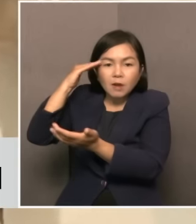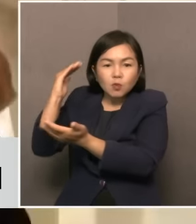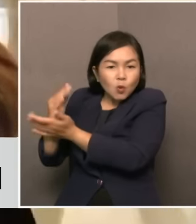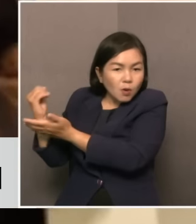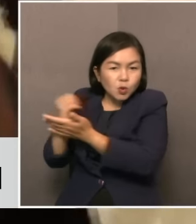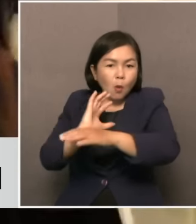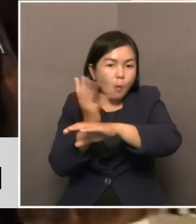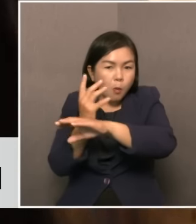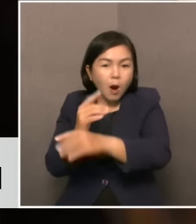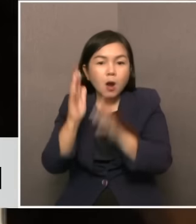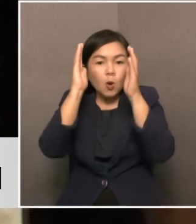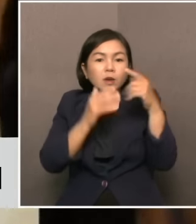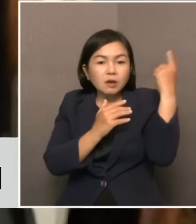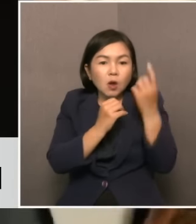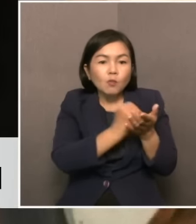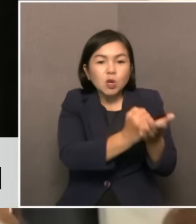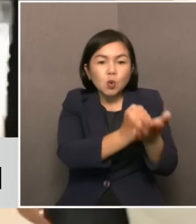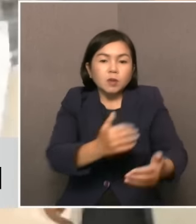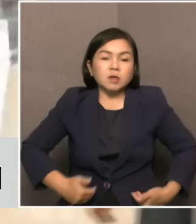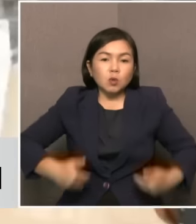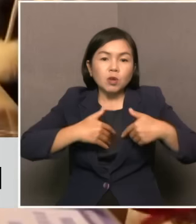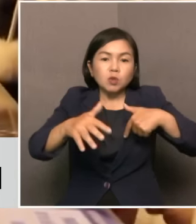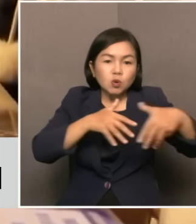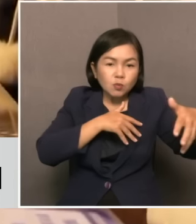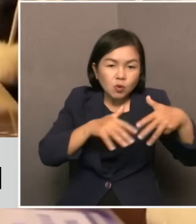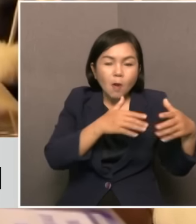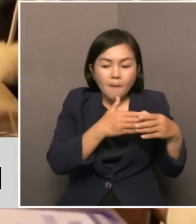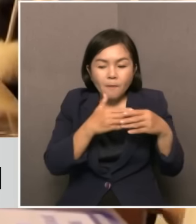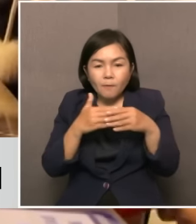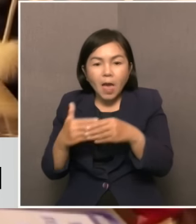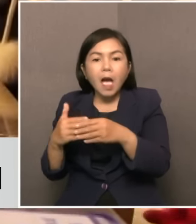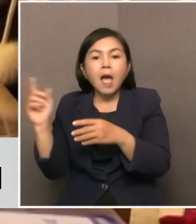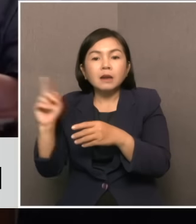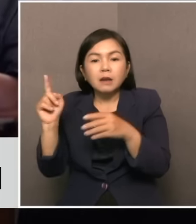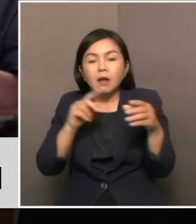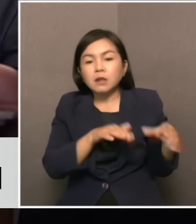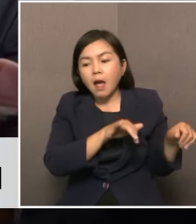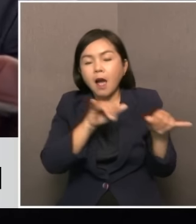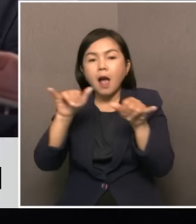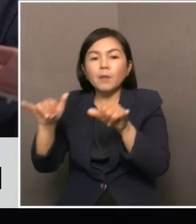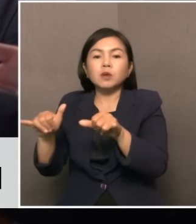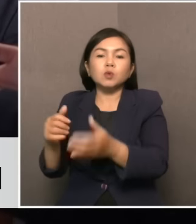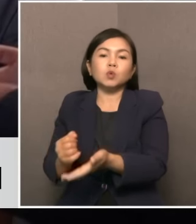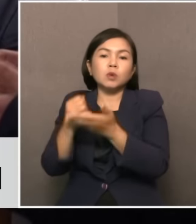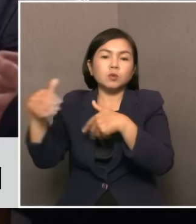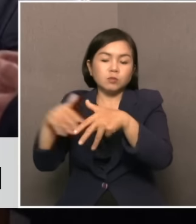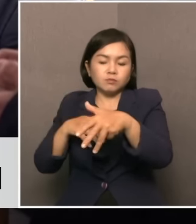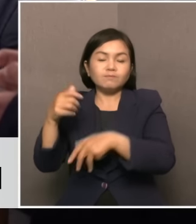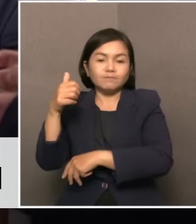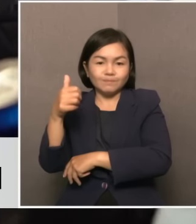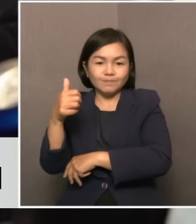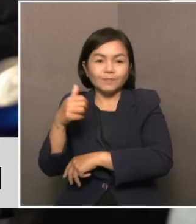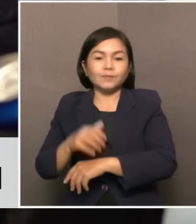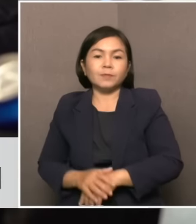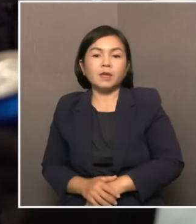ได้นำนักท่องเที่ยวที่ติดค้างกลับออกมาจากหมู่บ้านและเดินทางไปยังเทศมณฑลบูชิได้อย่างปลอดภัยครับ